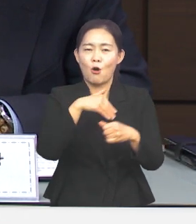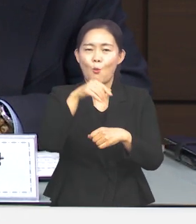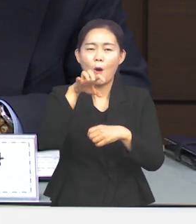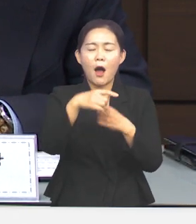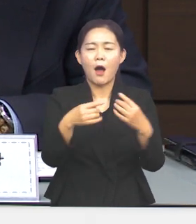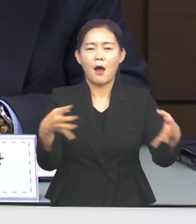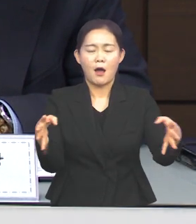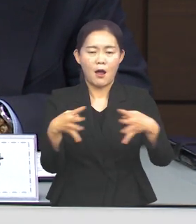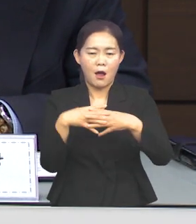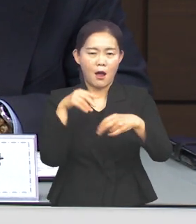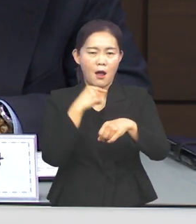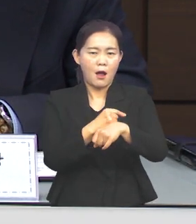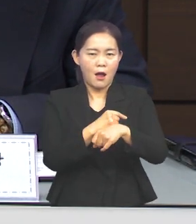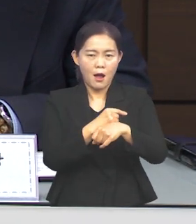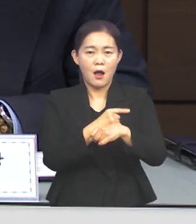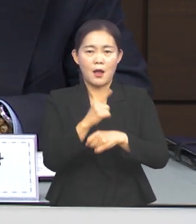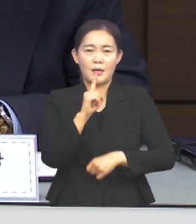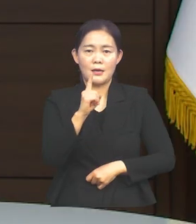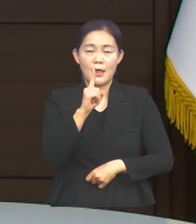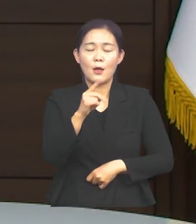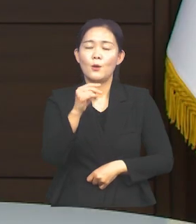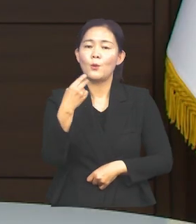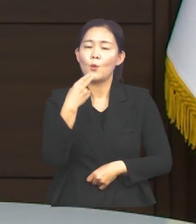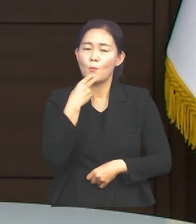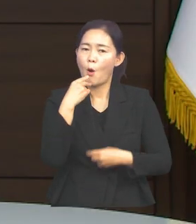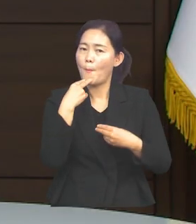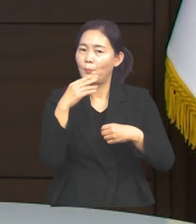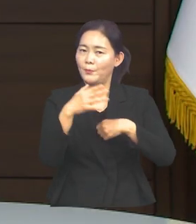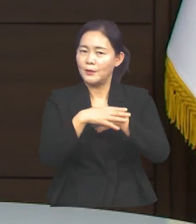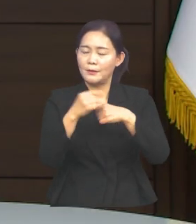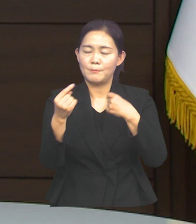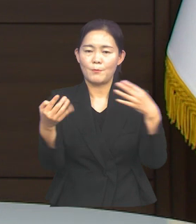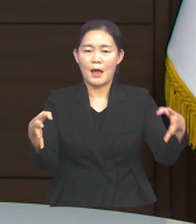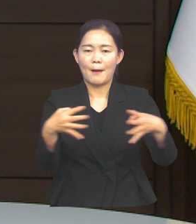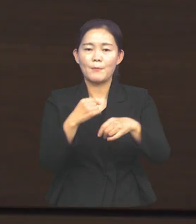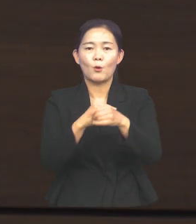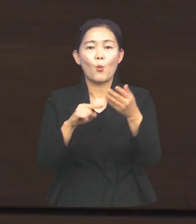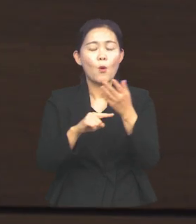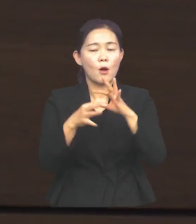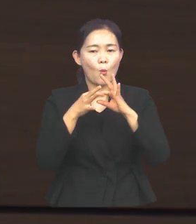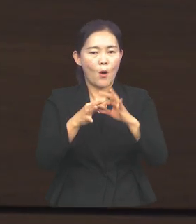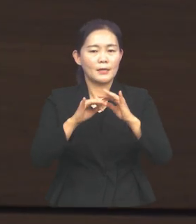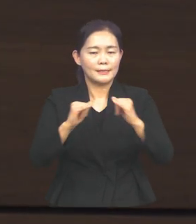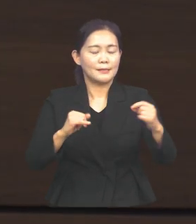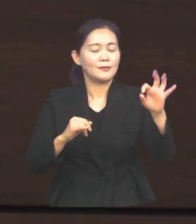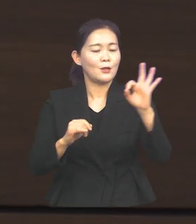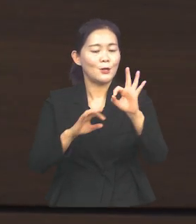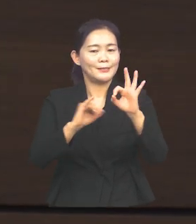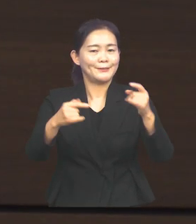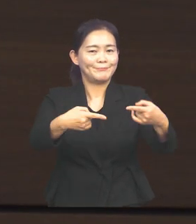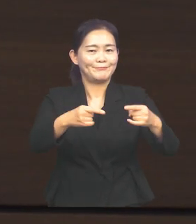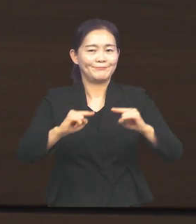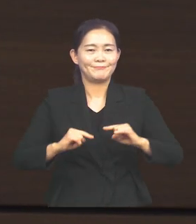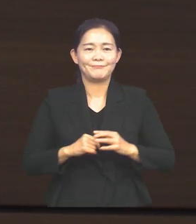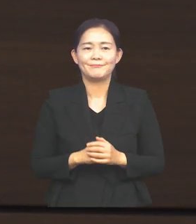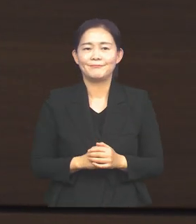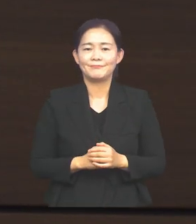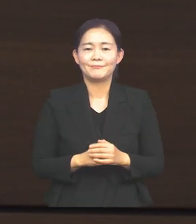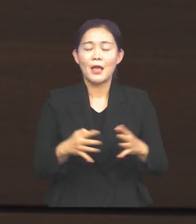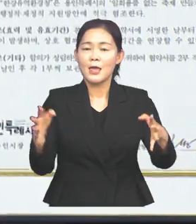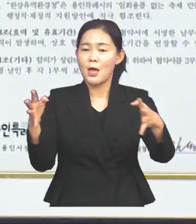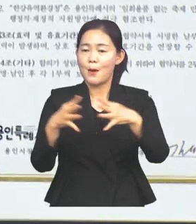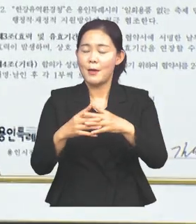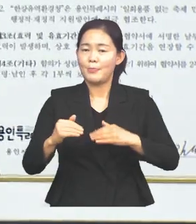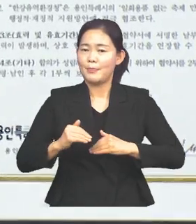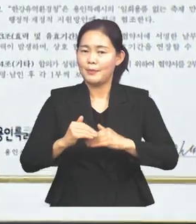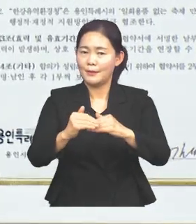협약을 체결했습니다. 시에는 이상일 시장, 김동구 한강유역환경청장 관계자 등 10여 명이 참석했습니다. 이날